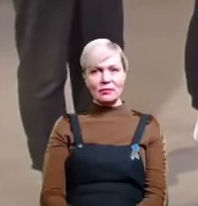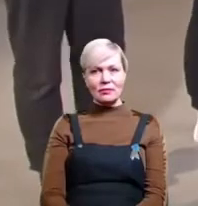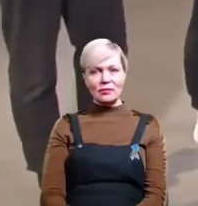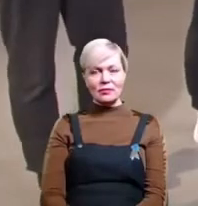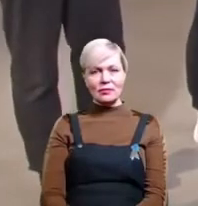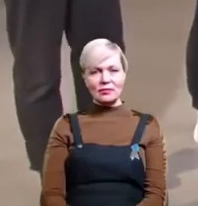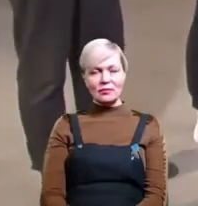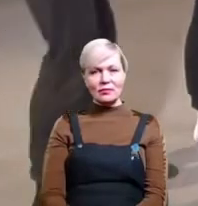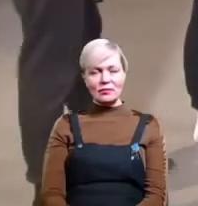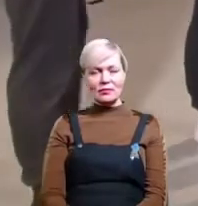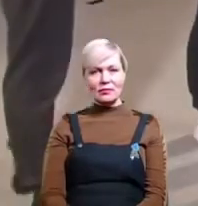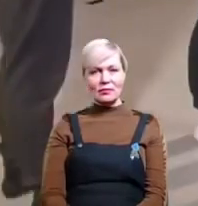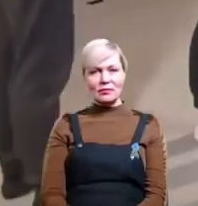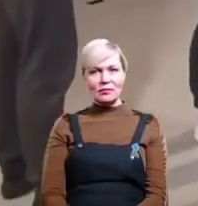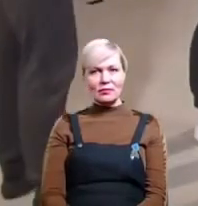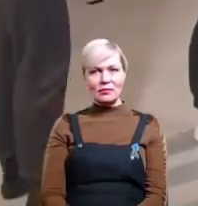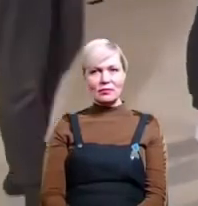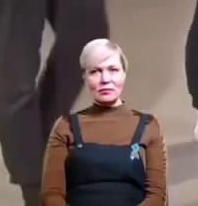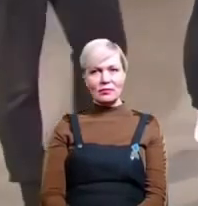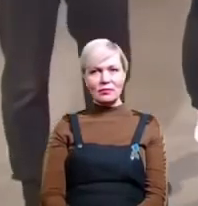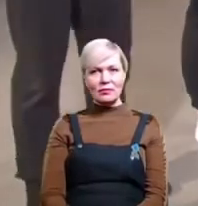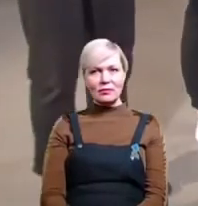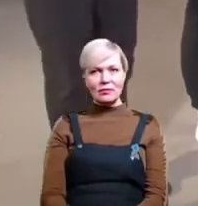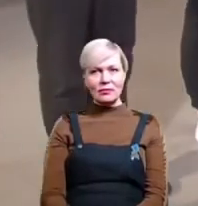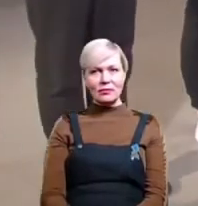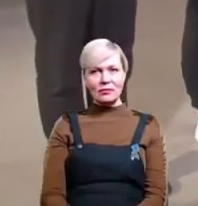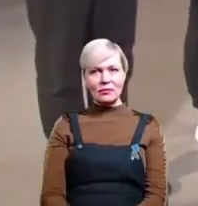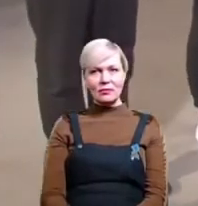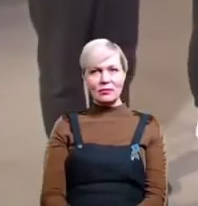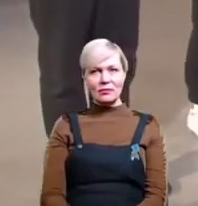Наташа. Наташа.